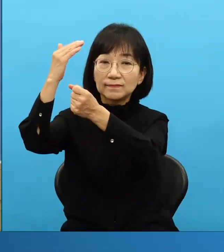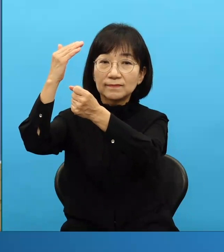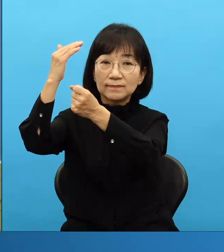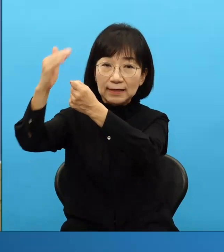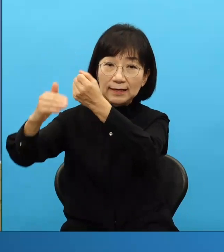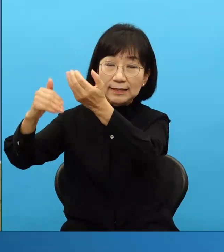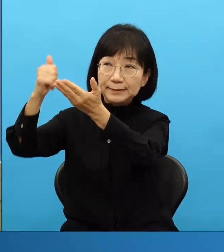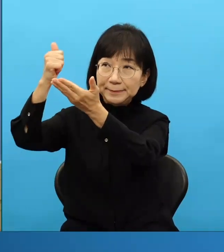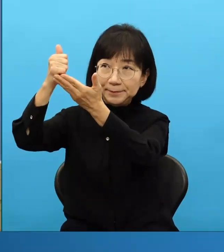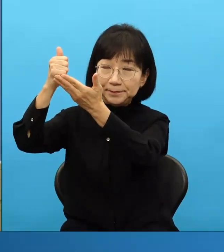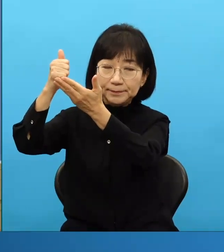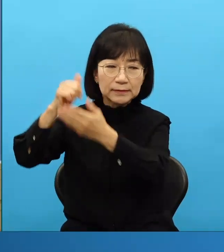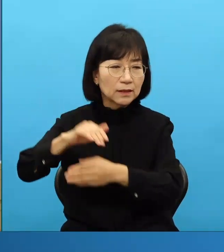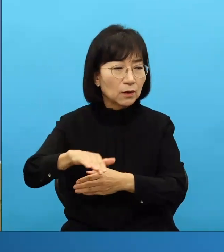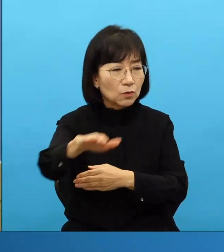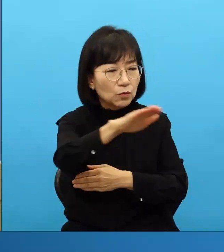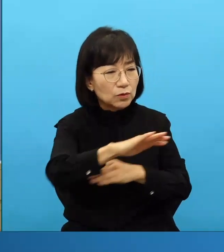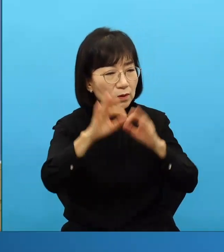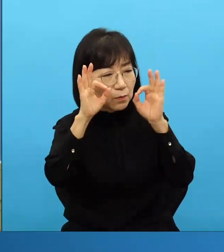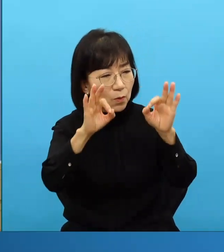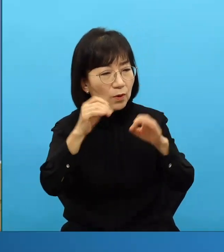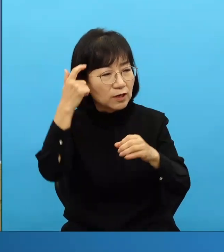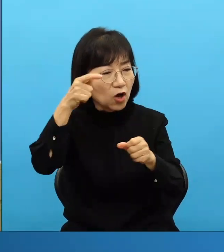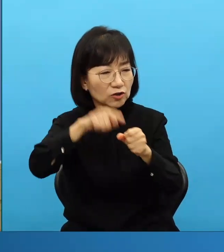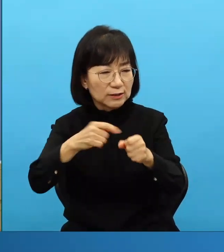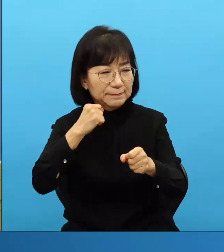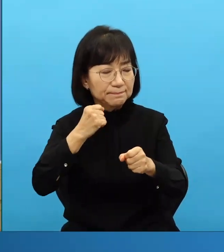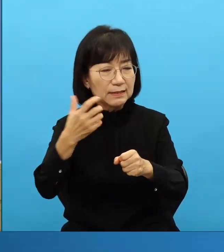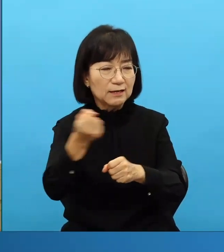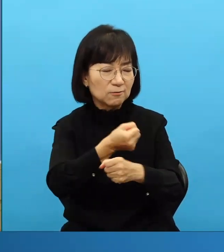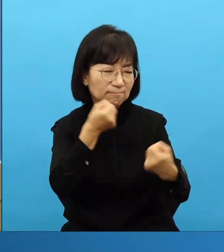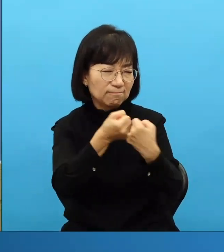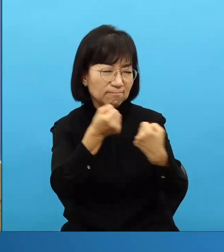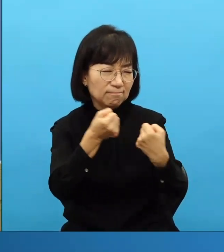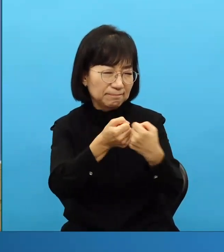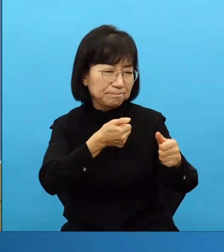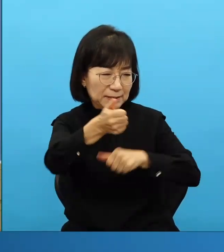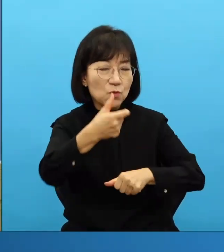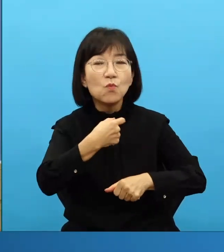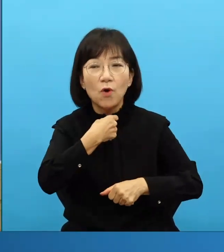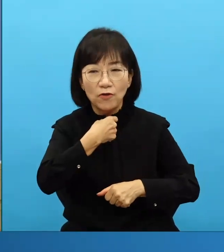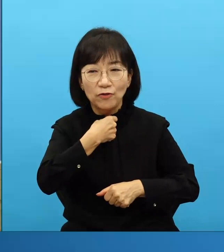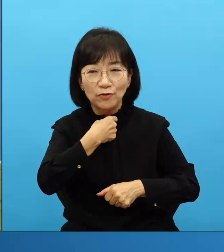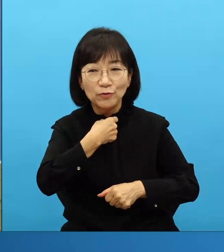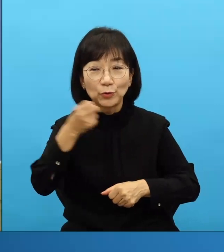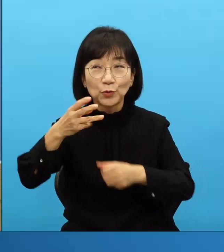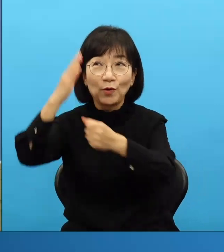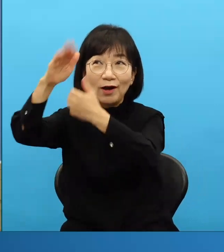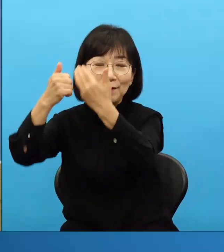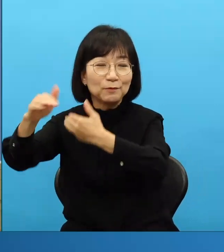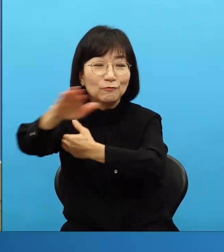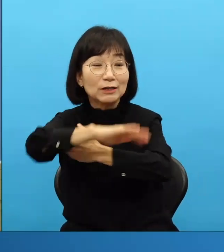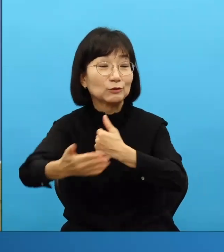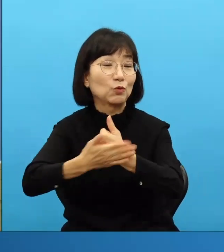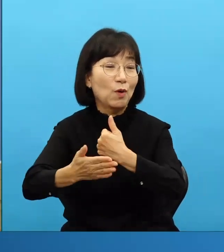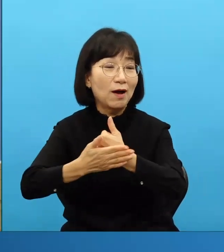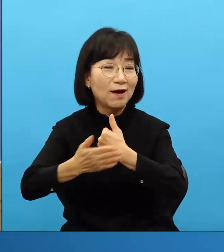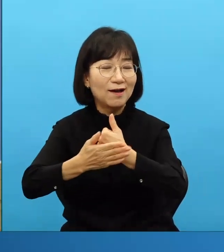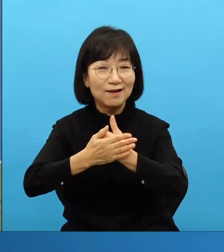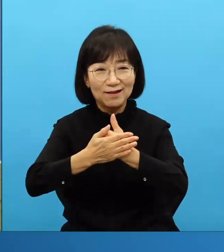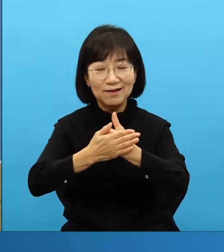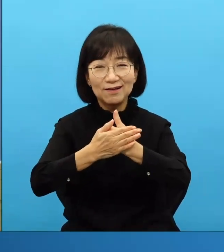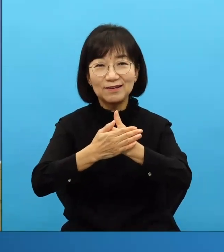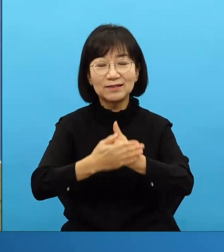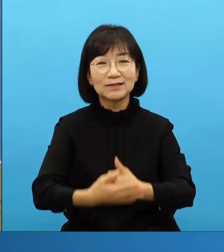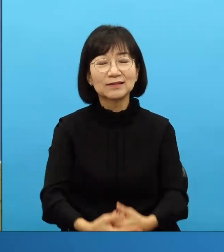싸워 이겨가기를 하나님이 원하시고 우리를 돕고 계세요. God desires for us to fight this spiritual battle and be victorious in it, and He is helping